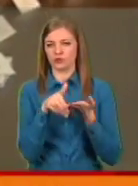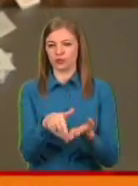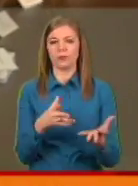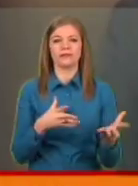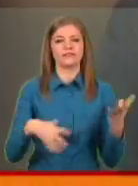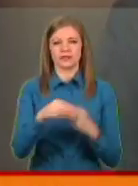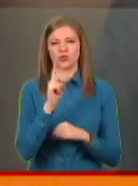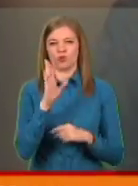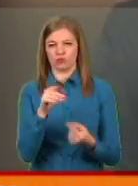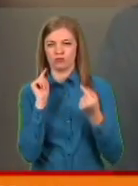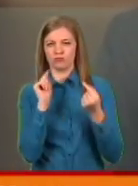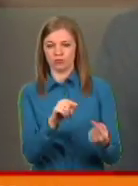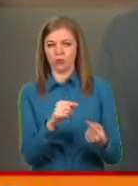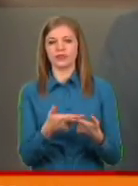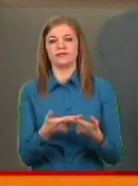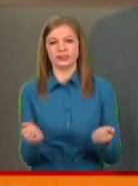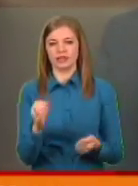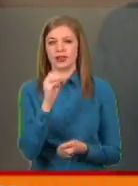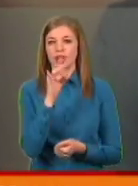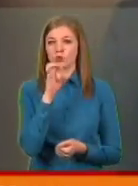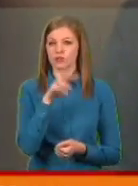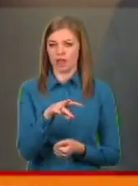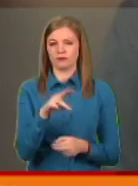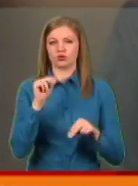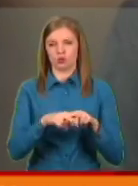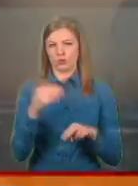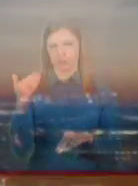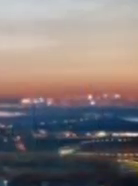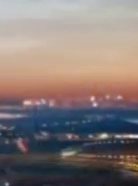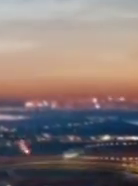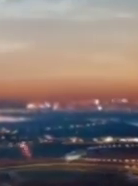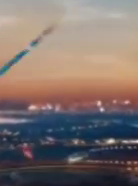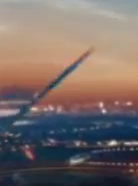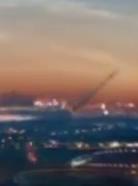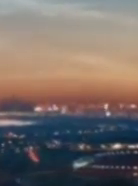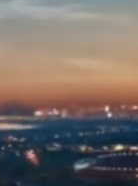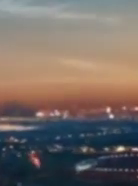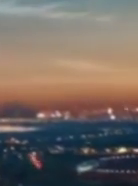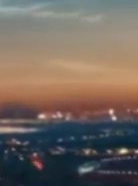допомоги усіх, хто проголосує проти визнання Єрусалима столицею Ізраїлю. We'll be right back.